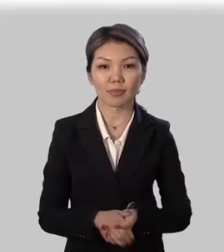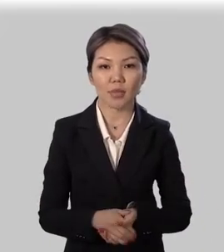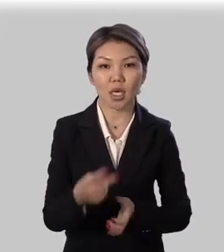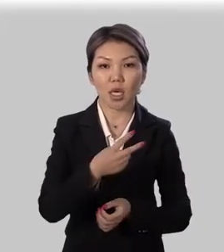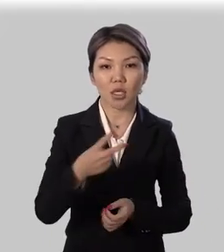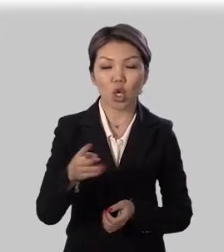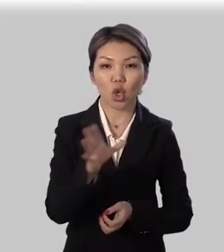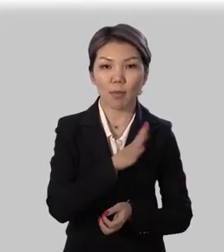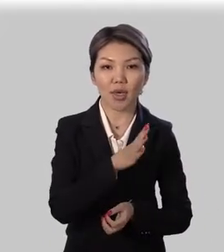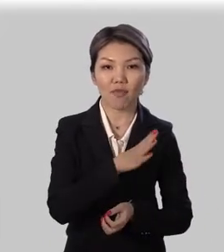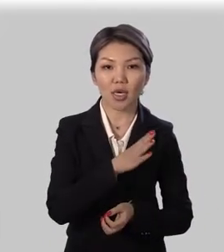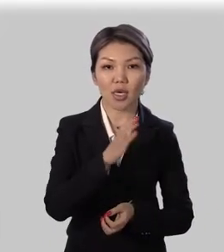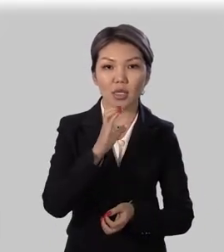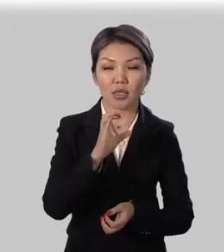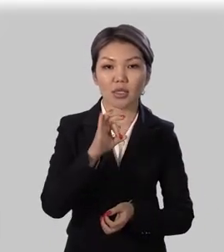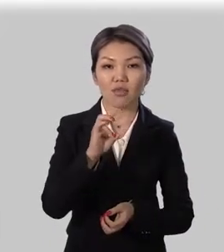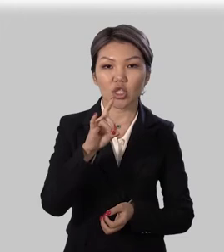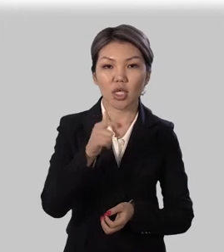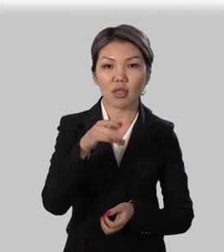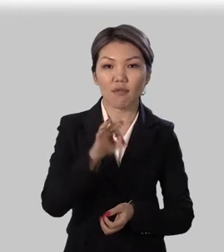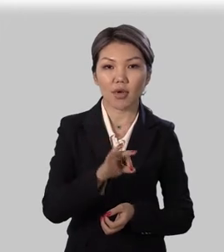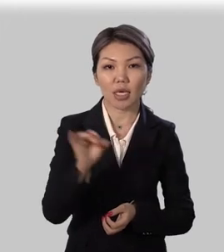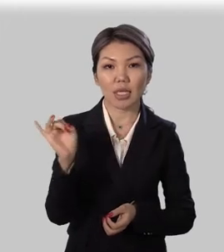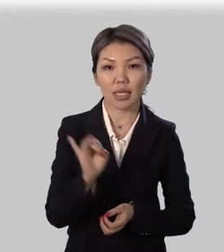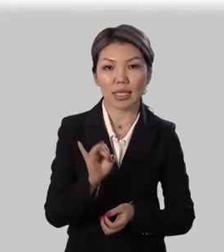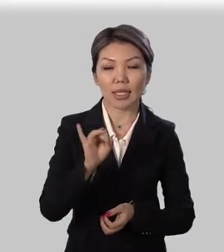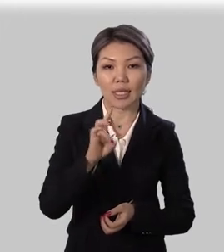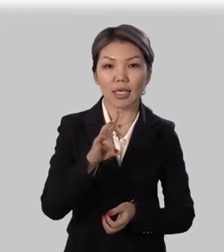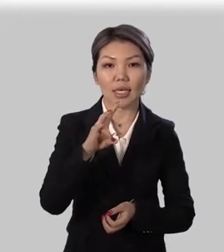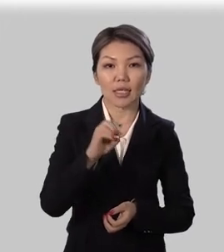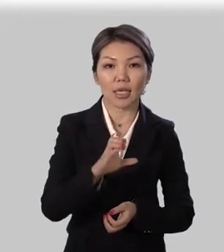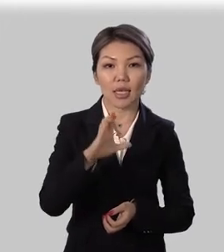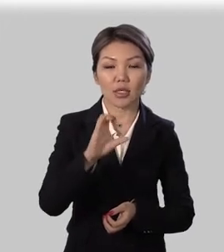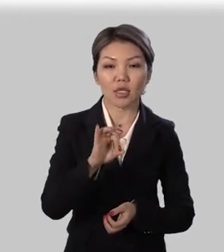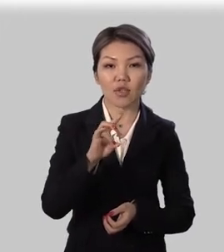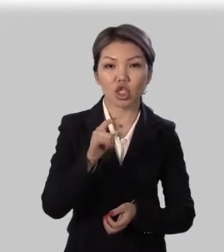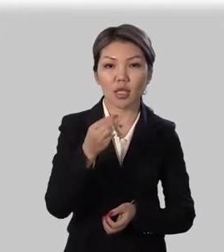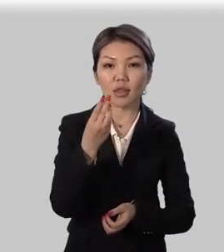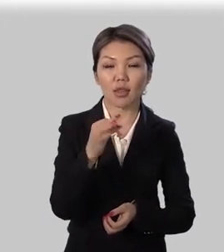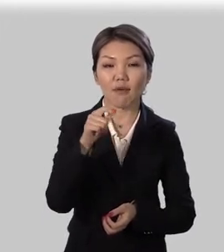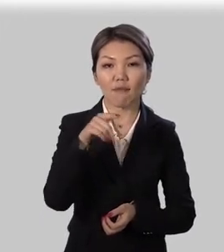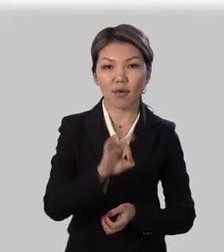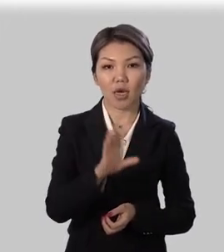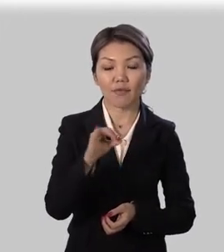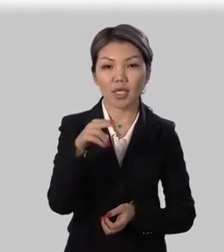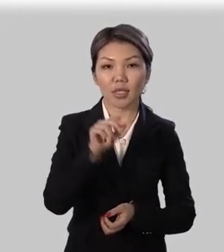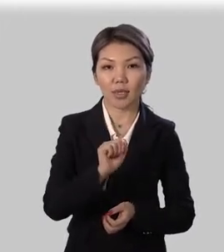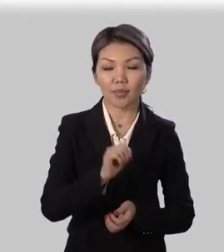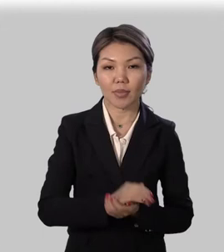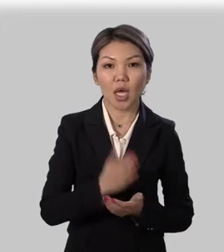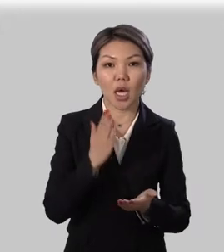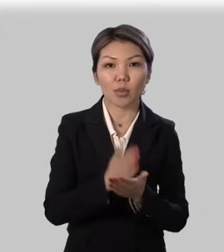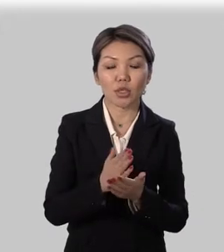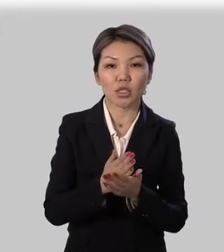глаголы бывают совершенного и несовершенного вида глаголы совершенного вида обозначает